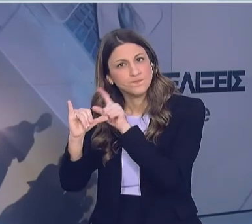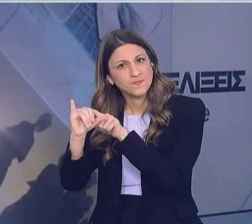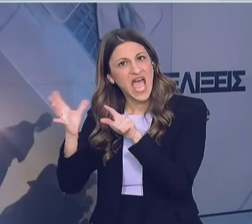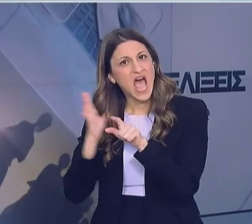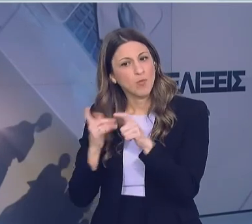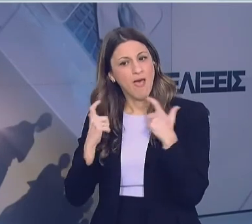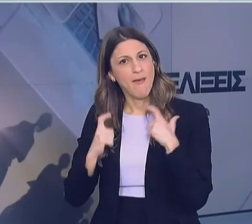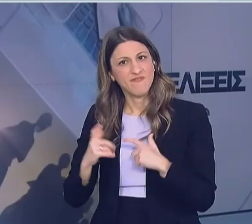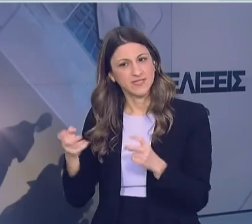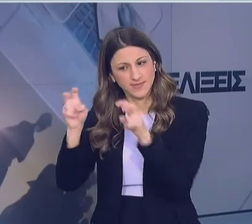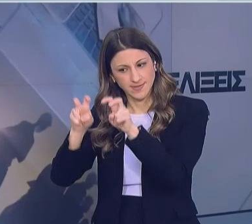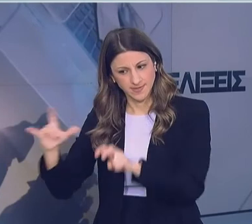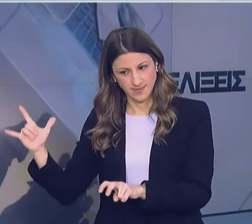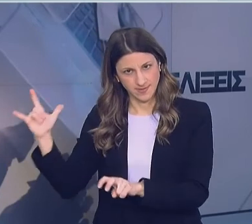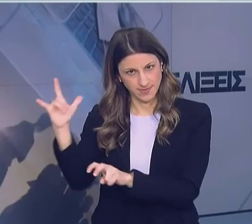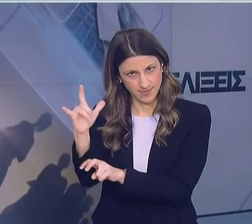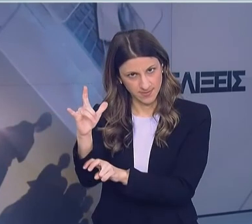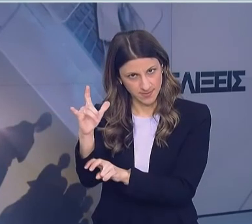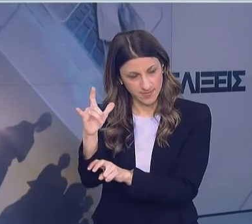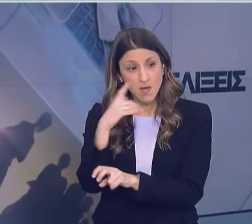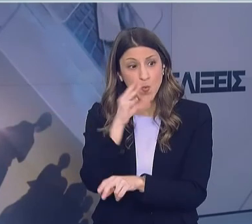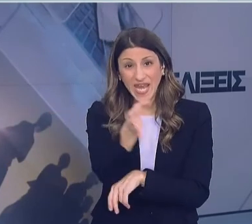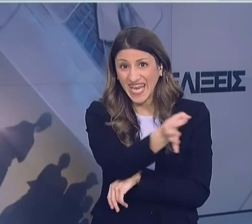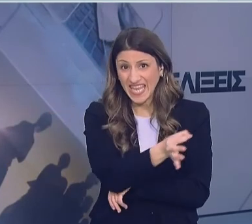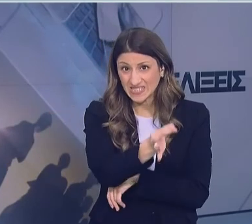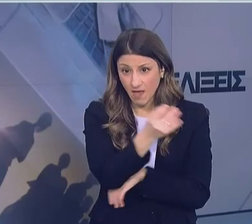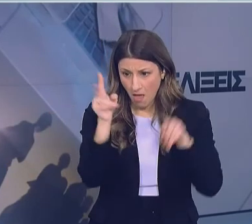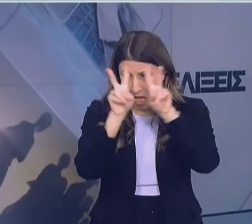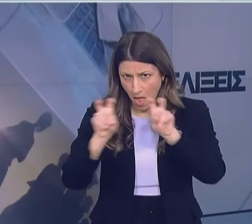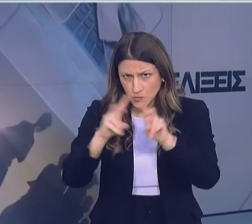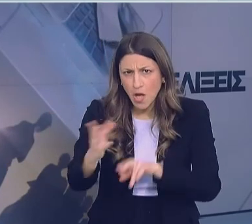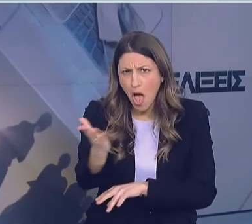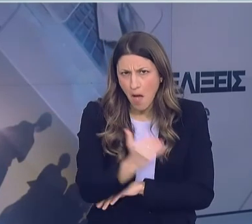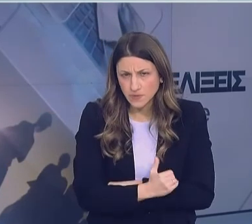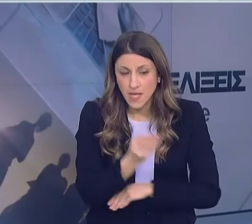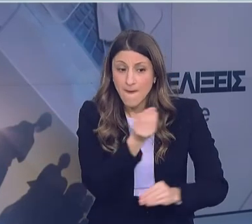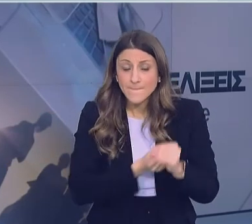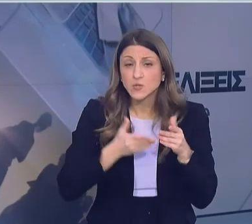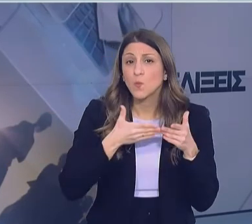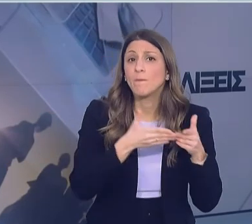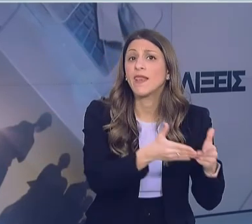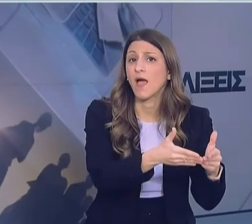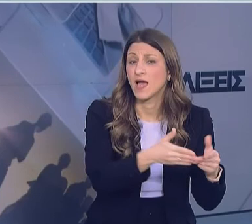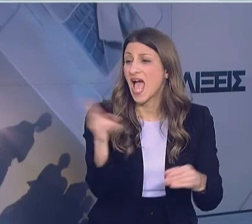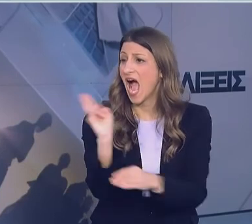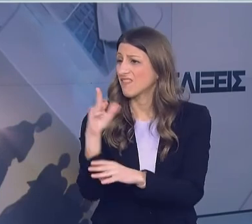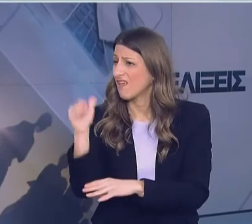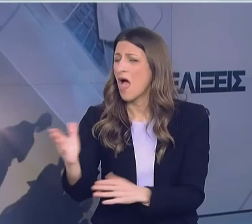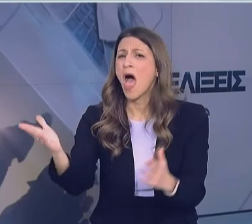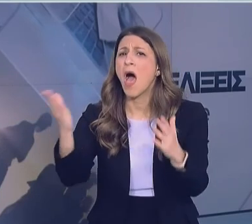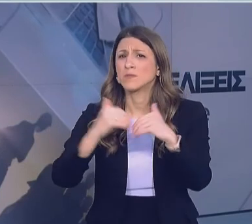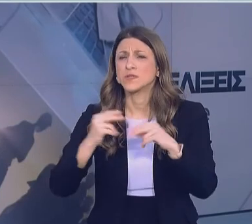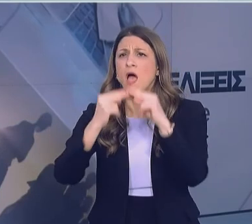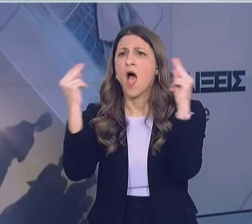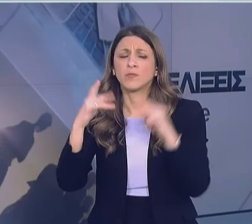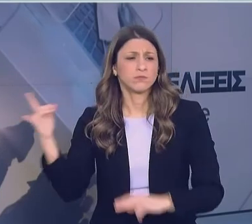προς τα νησιά δεν ελέγχονται όπως αντίστοιχα συμβαίνει σε ακτοπλοϊκές εταιρείες με βάση την εντοπιότητα. Αποτέλεσμα είναι να